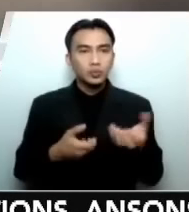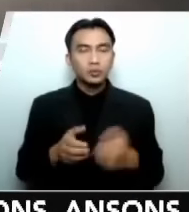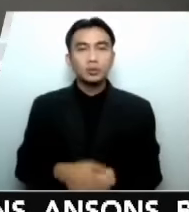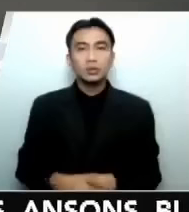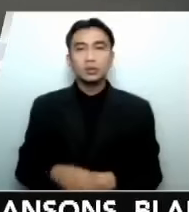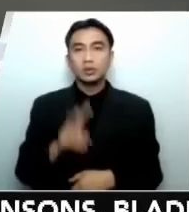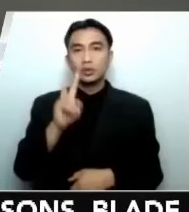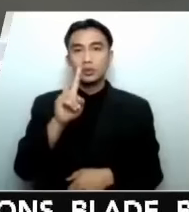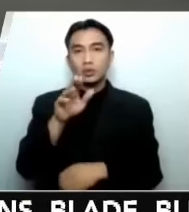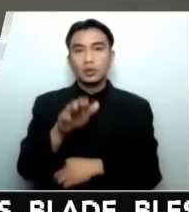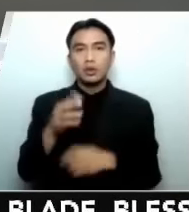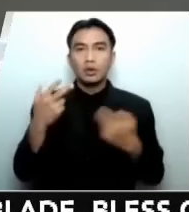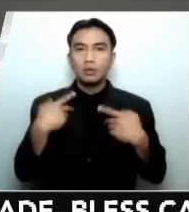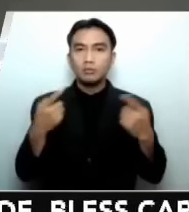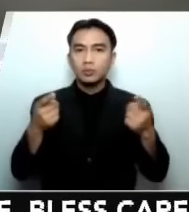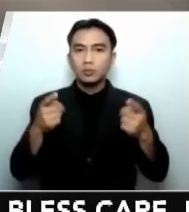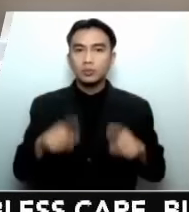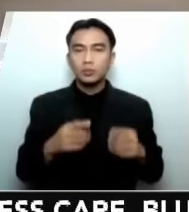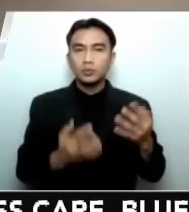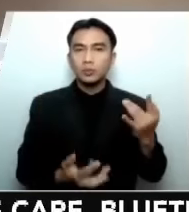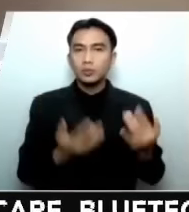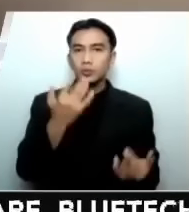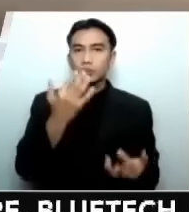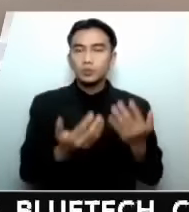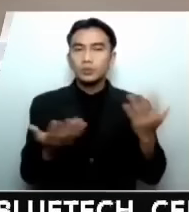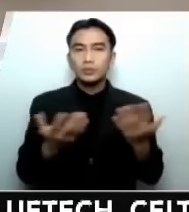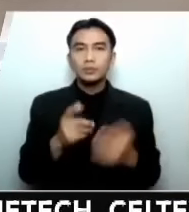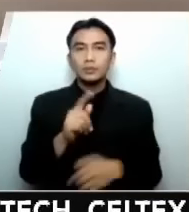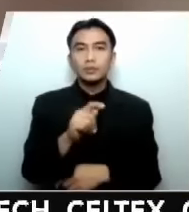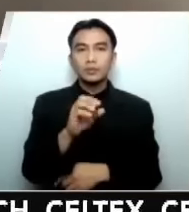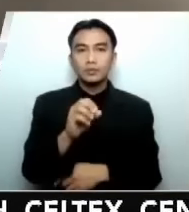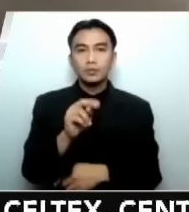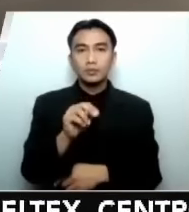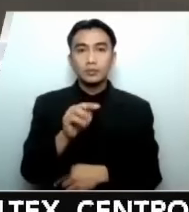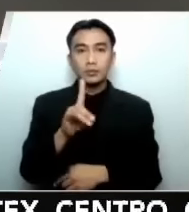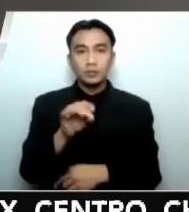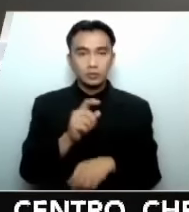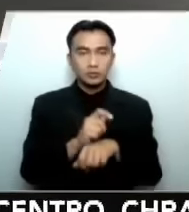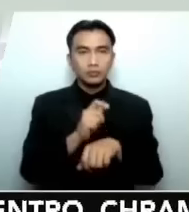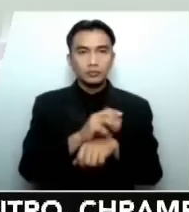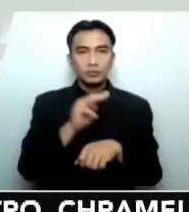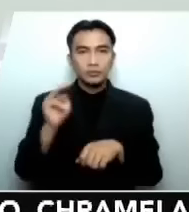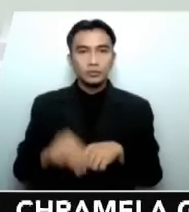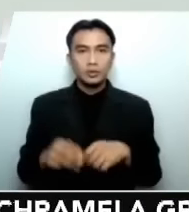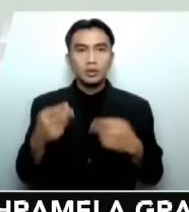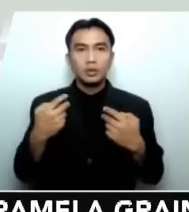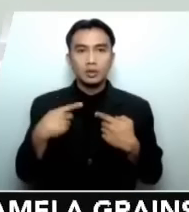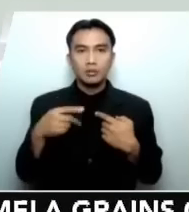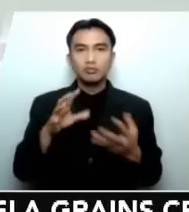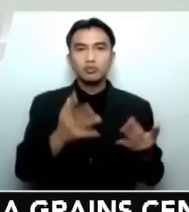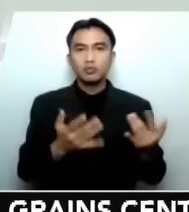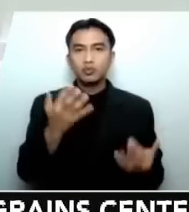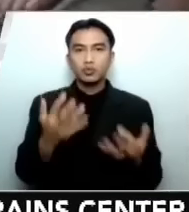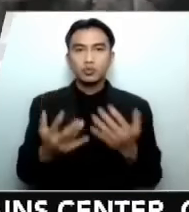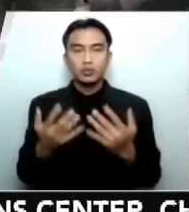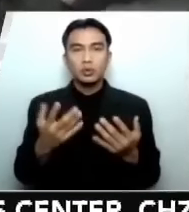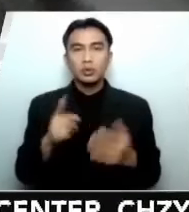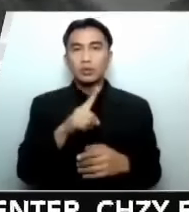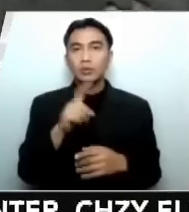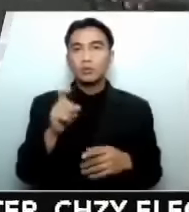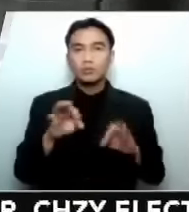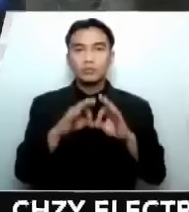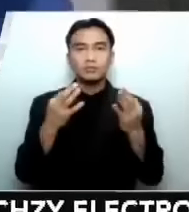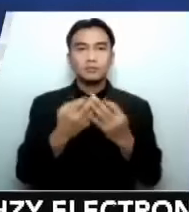ang malaking sunog sa Tondo, Maynila. Tinatayang 30 bahay ang natupok at 100 pamilya ang apektado. Isang mag-ama ang